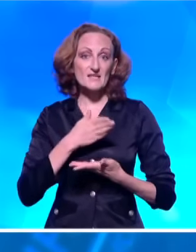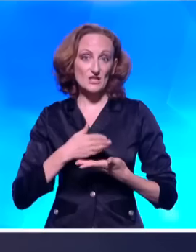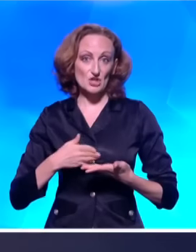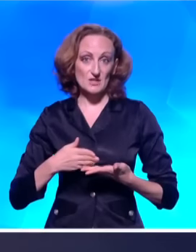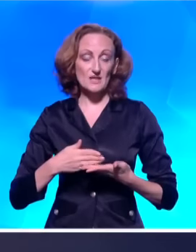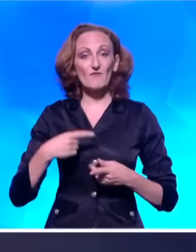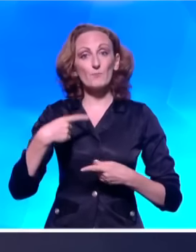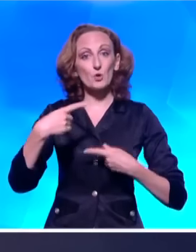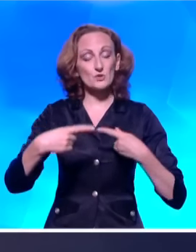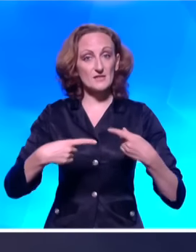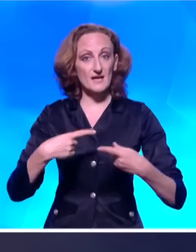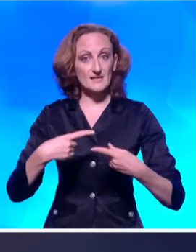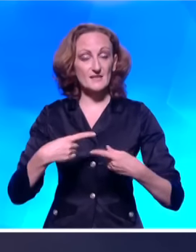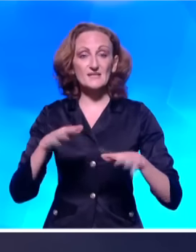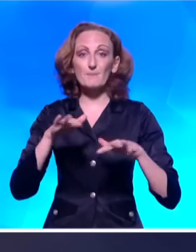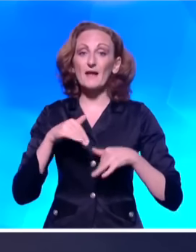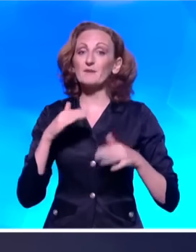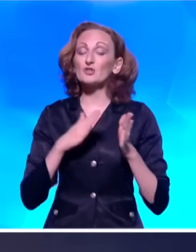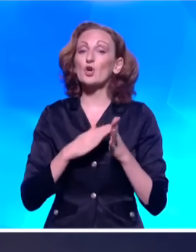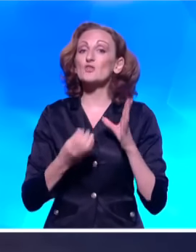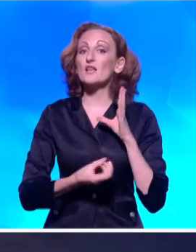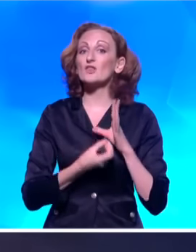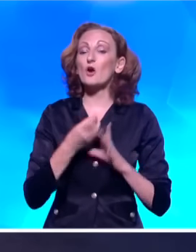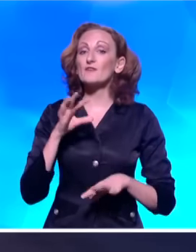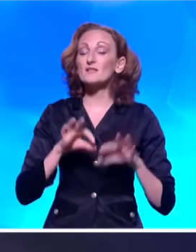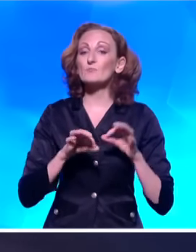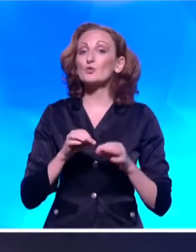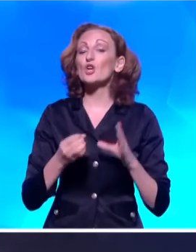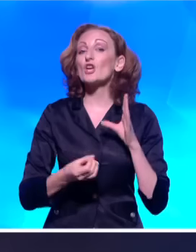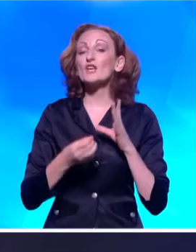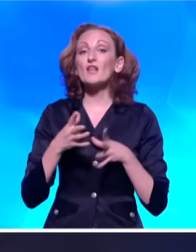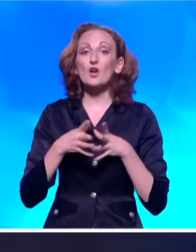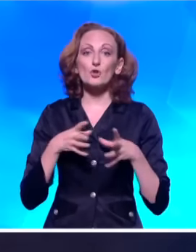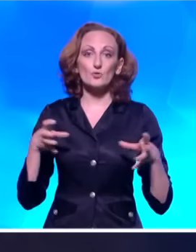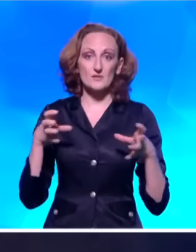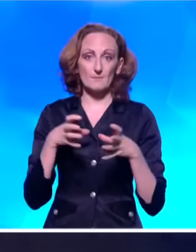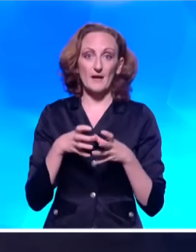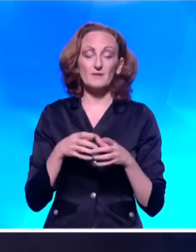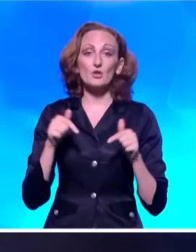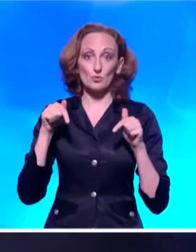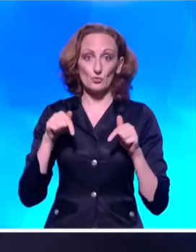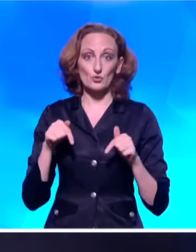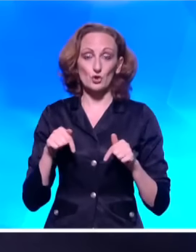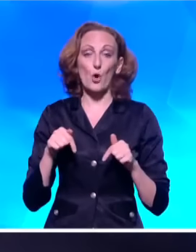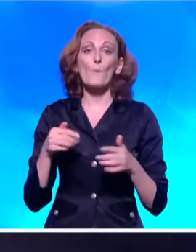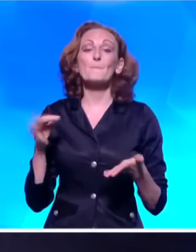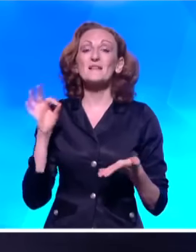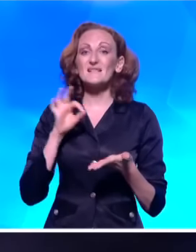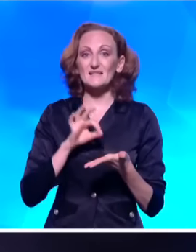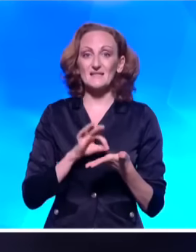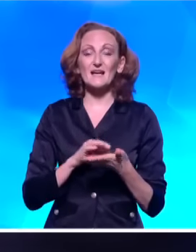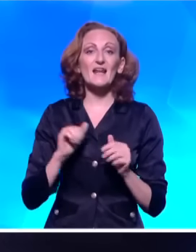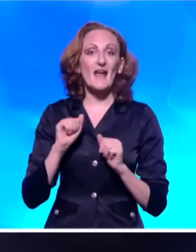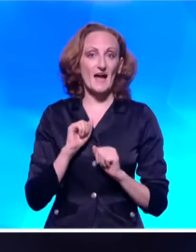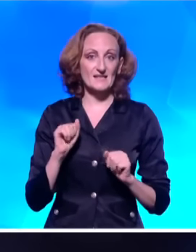приемане на документите за новите избори и за Народно събрание. Току-що пристигна и